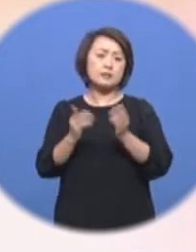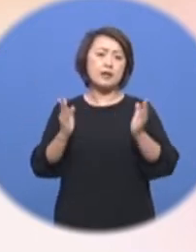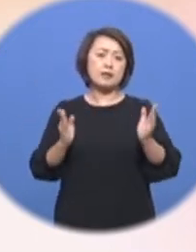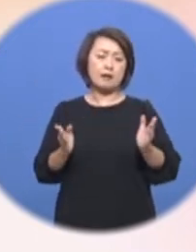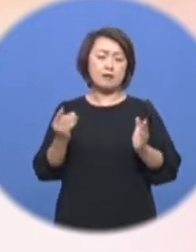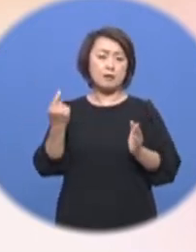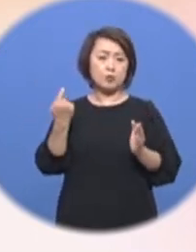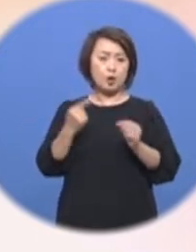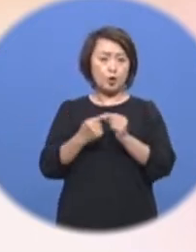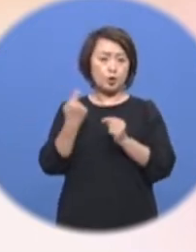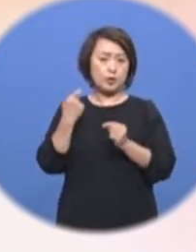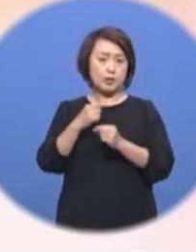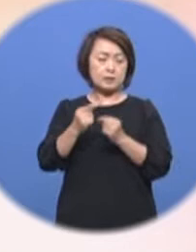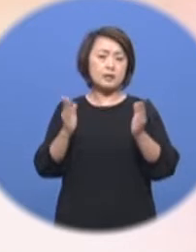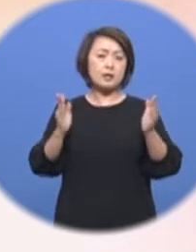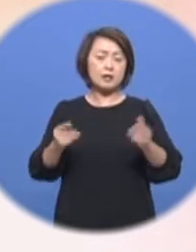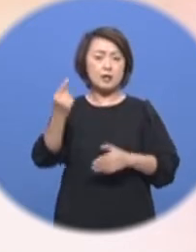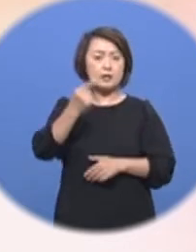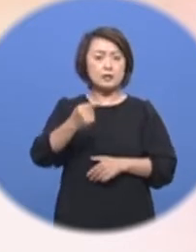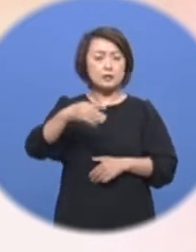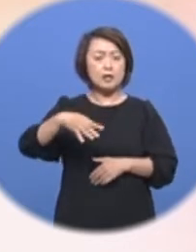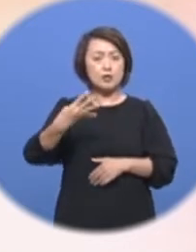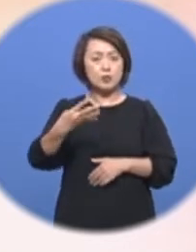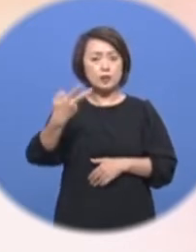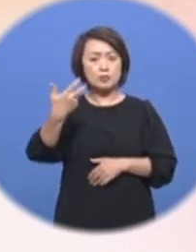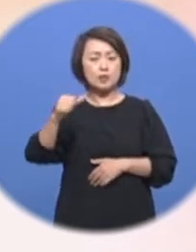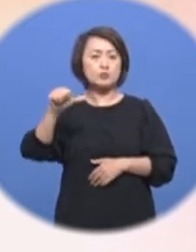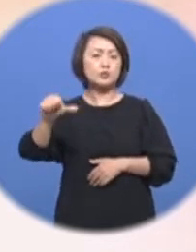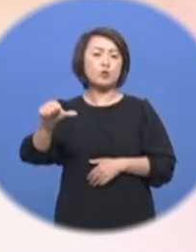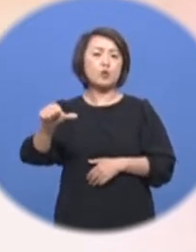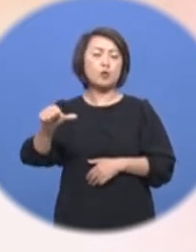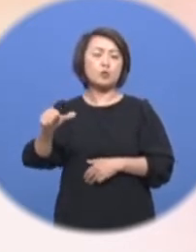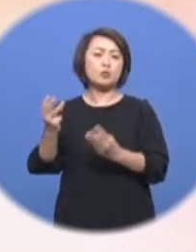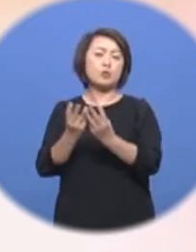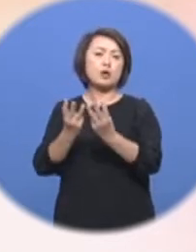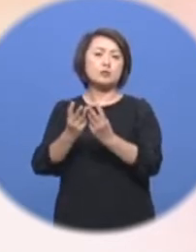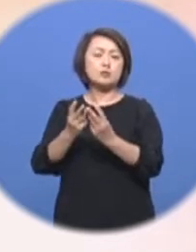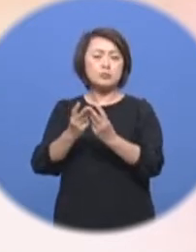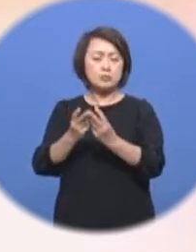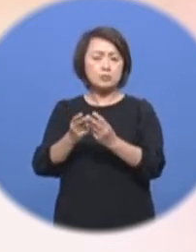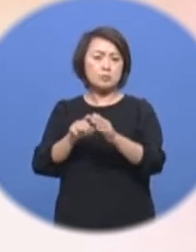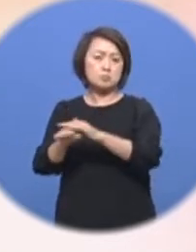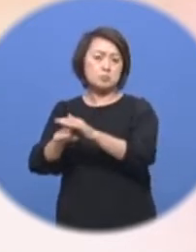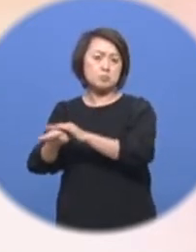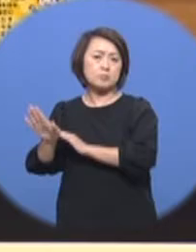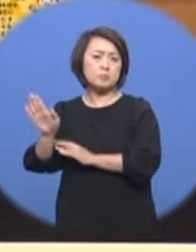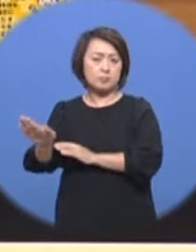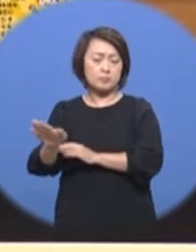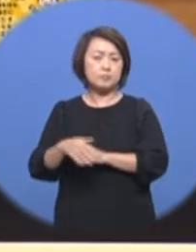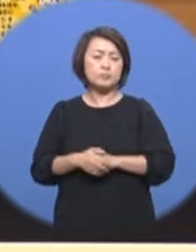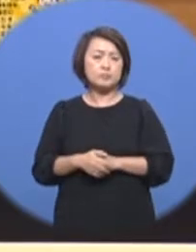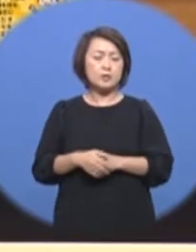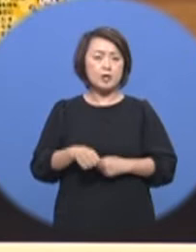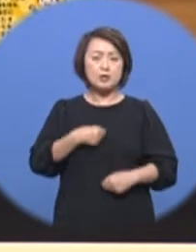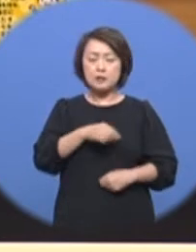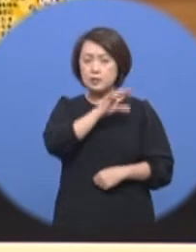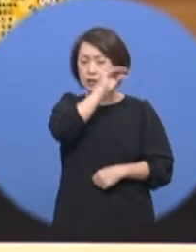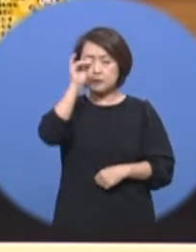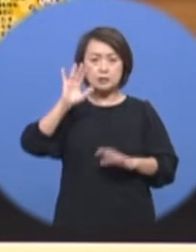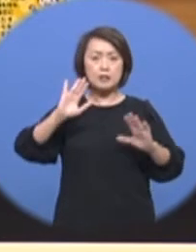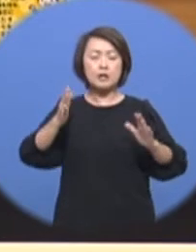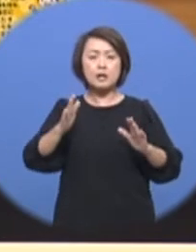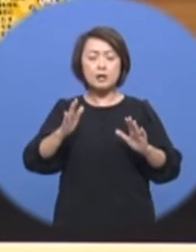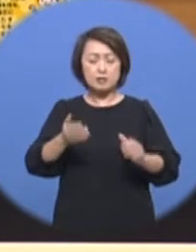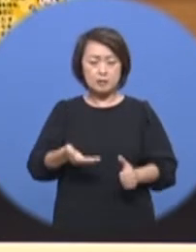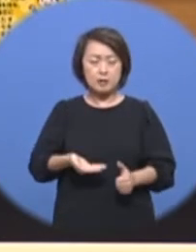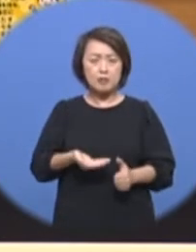で1475匹にも上りました。また正しい知識を持たないままで犬や